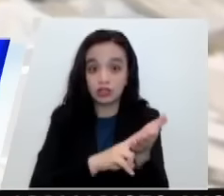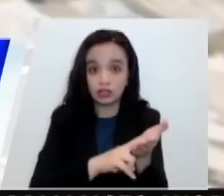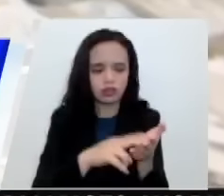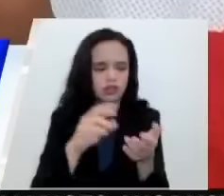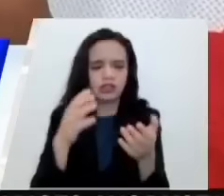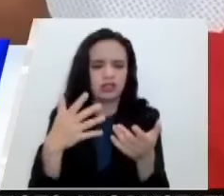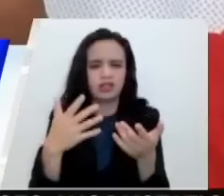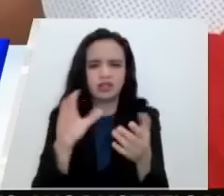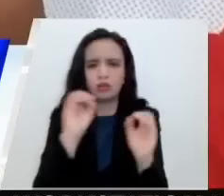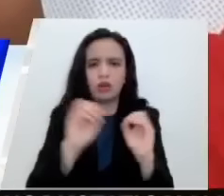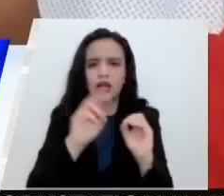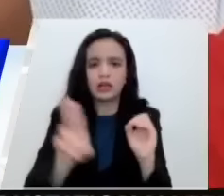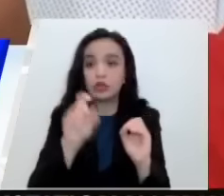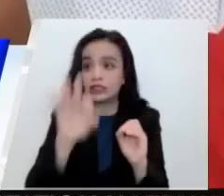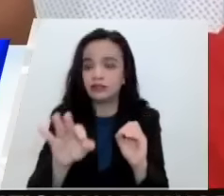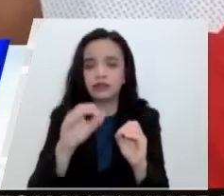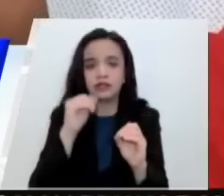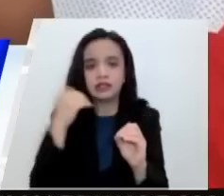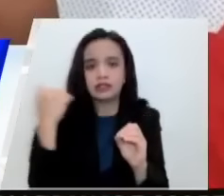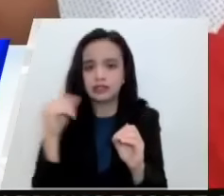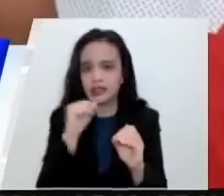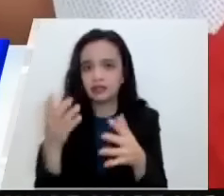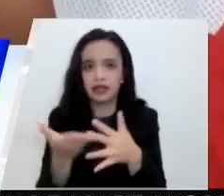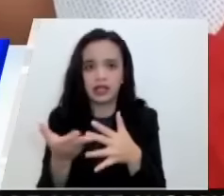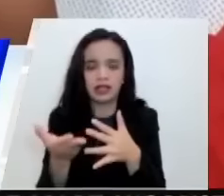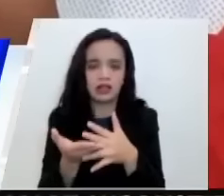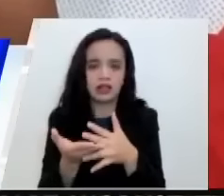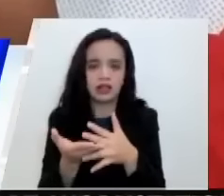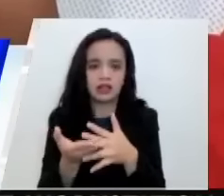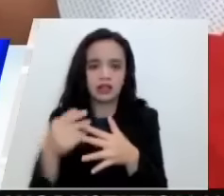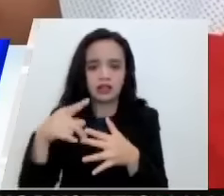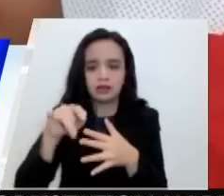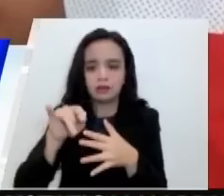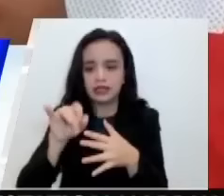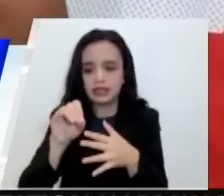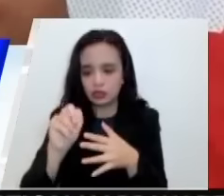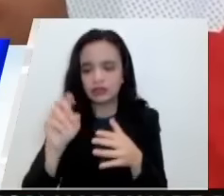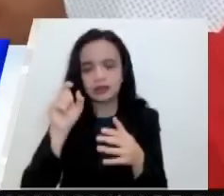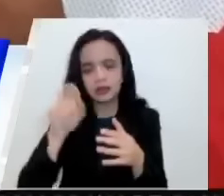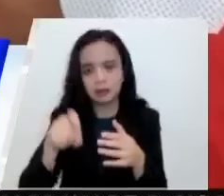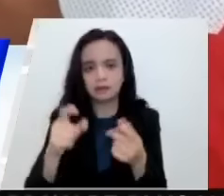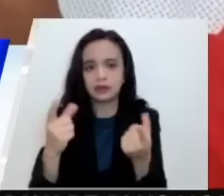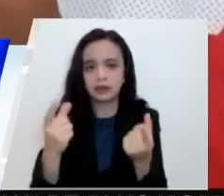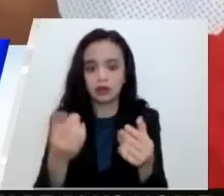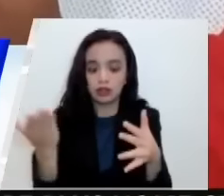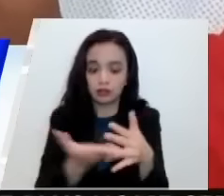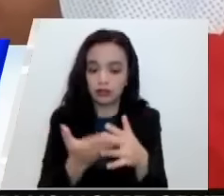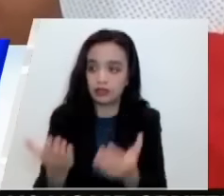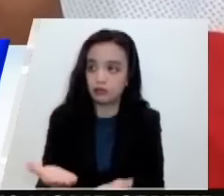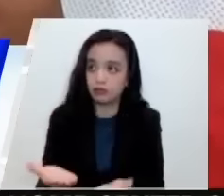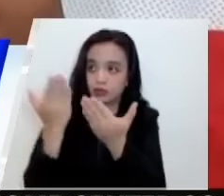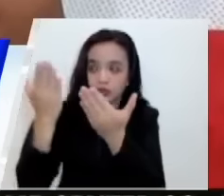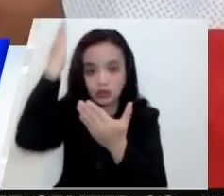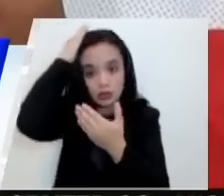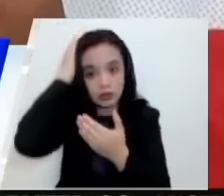na petisyon. So tingnan po natin at dapat, obligasyon naman ng magpa-file ng petisyon ng proponent na kumbinsihin ang